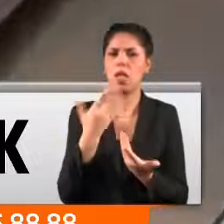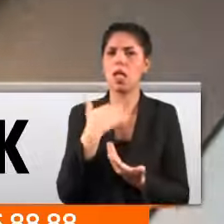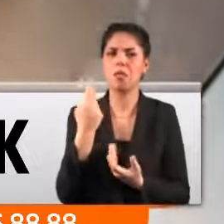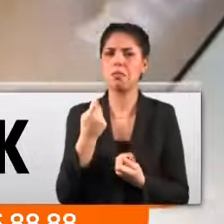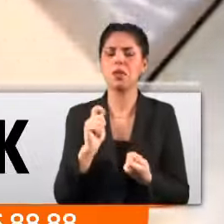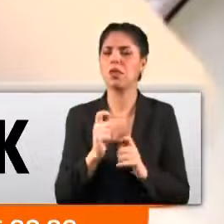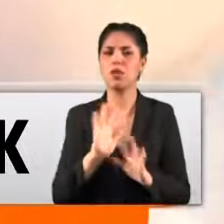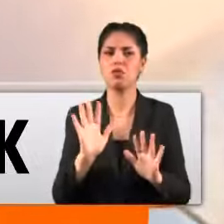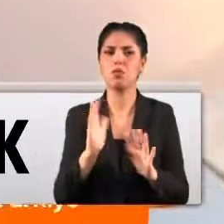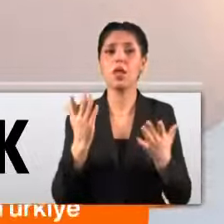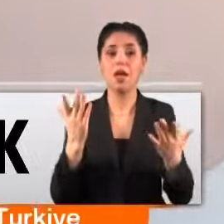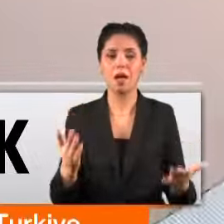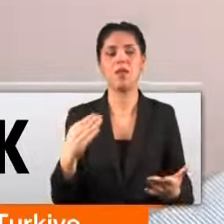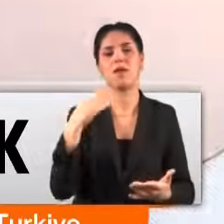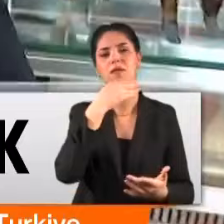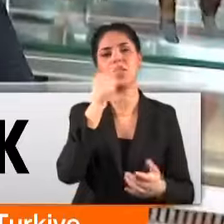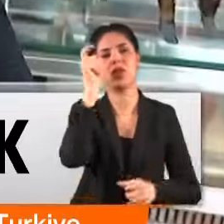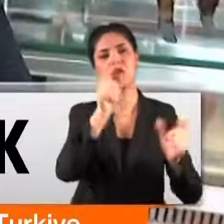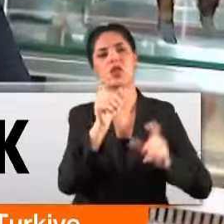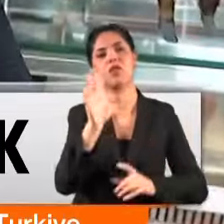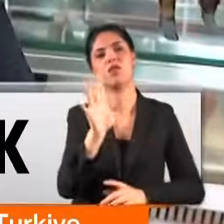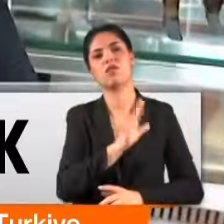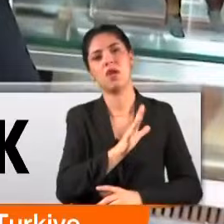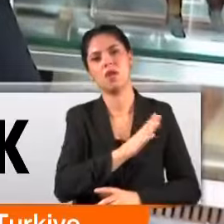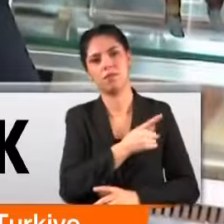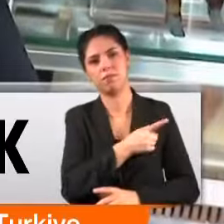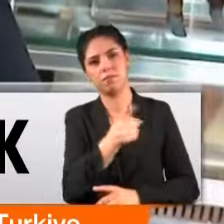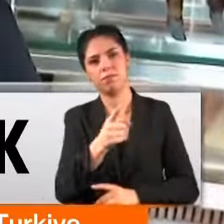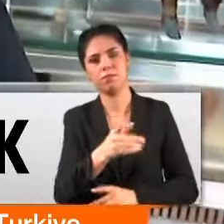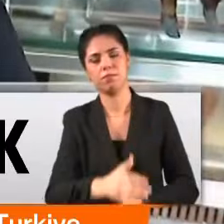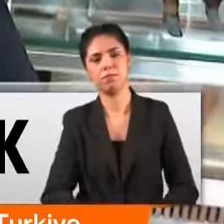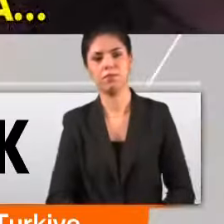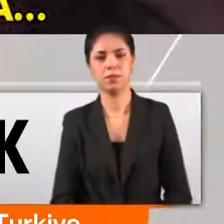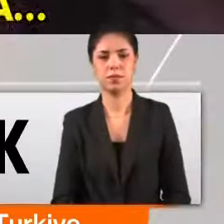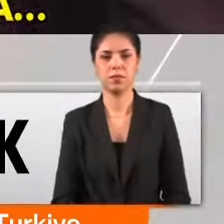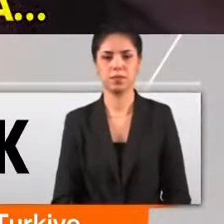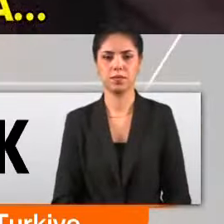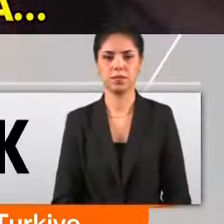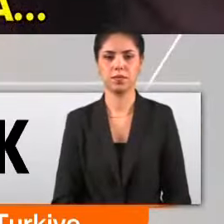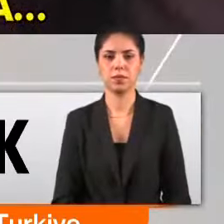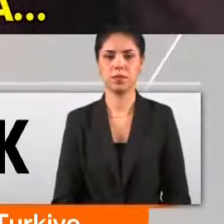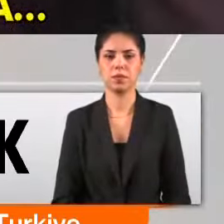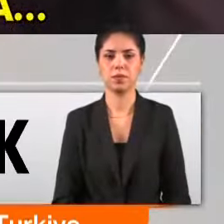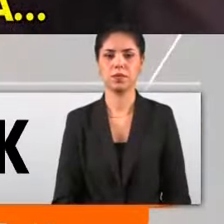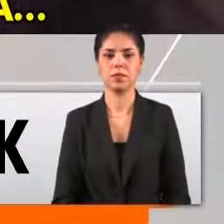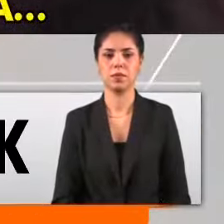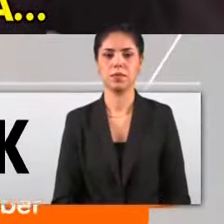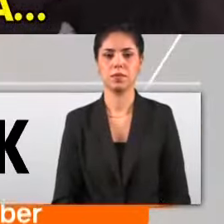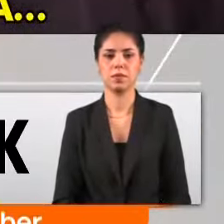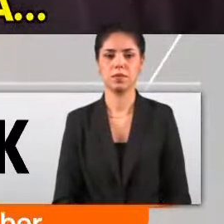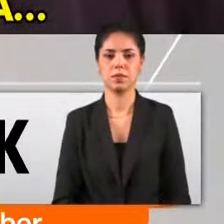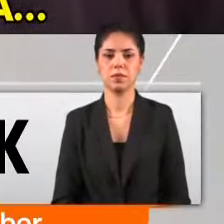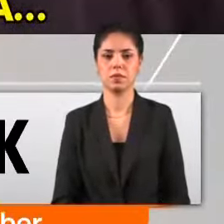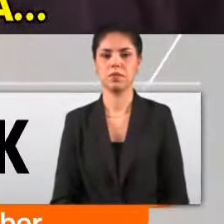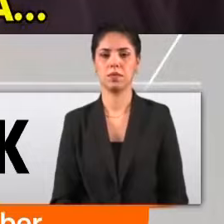fiyatı değişti. Ama fırsatçılar devredeydi. Üreticiden direkt ben bize gelmiyor. Arada aracılar var tabii ki. Zaten aracılar kazanıyor. Bizim kazandığımız hiçbir